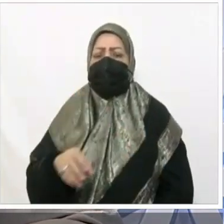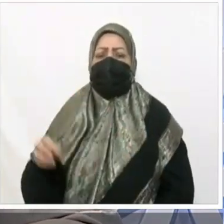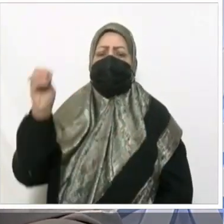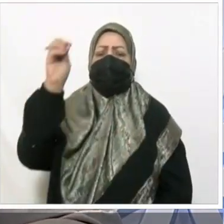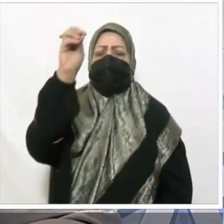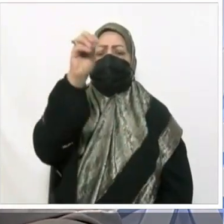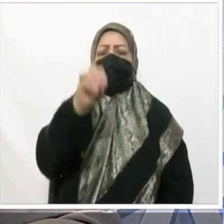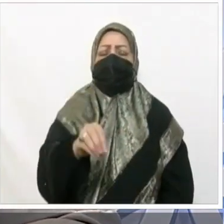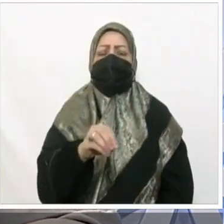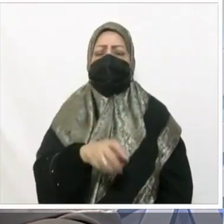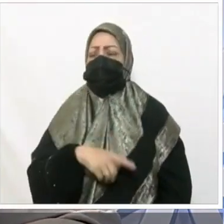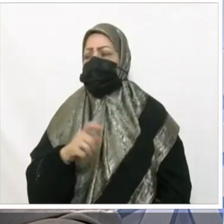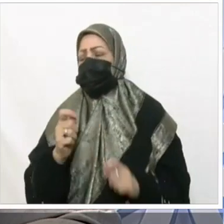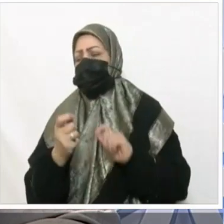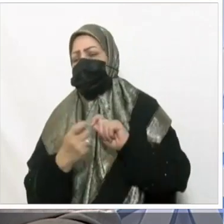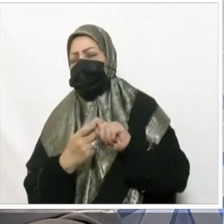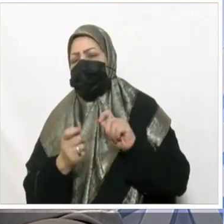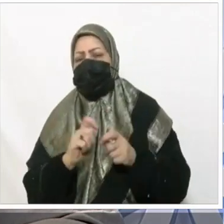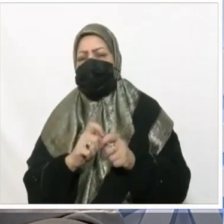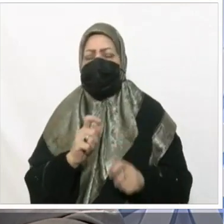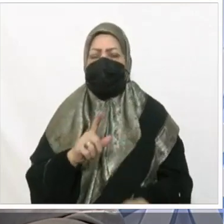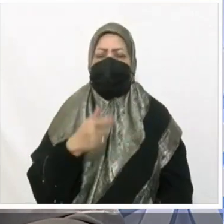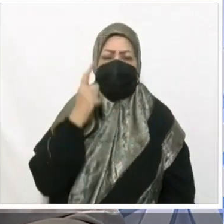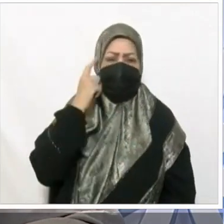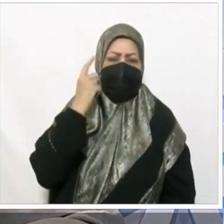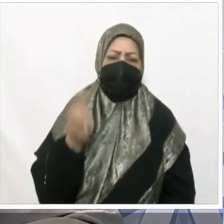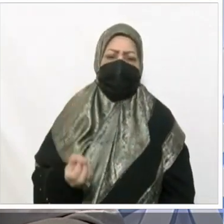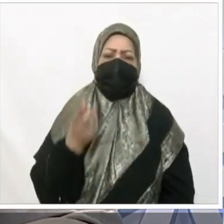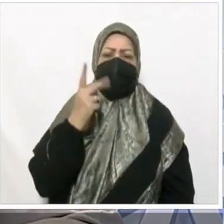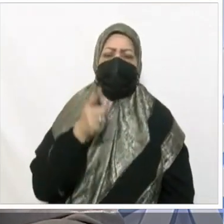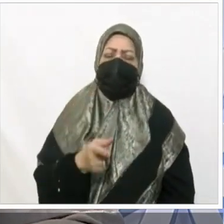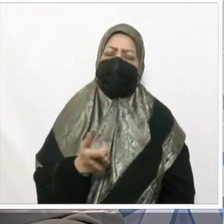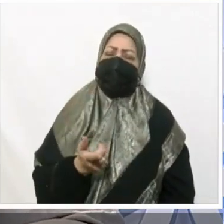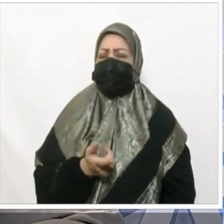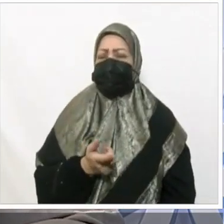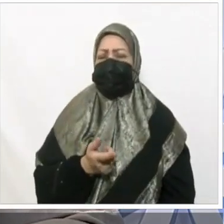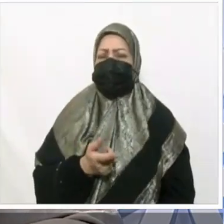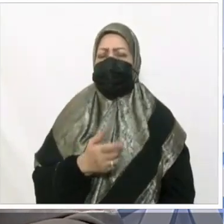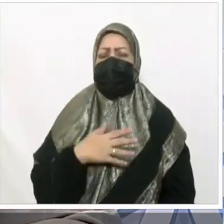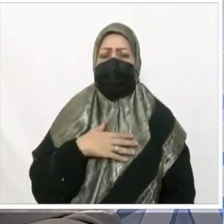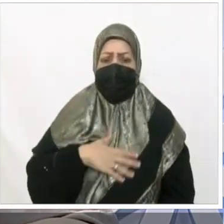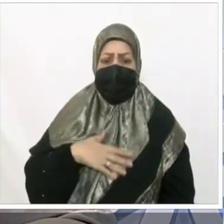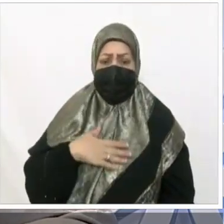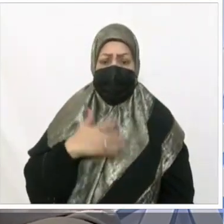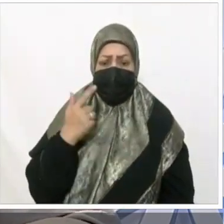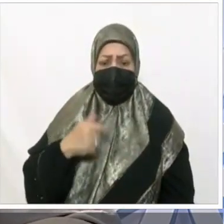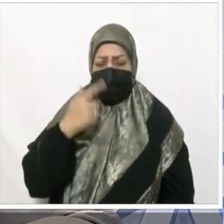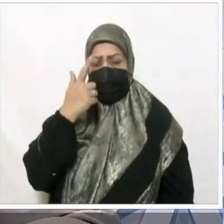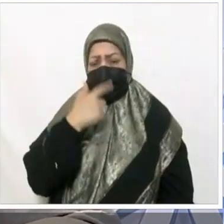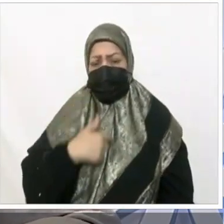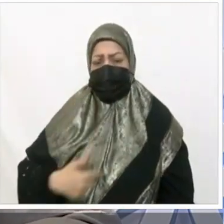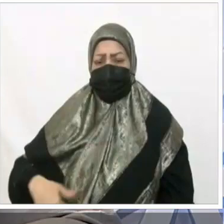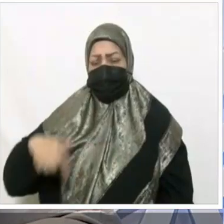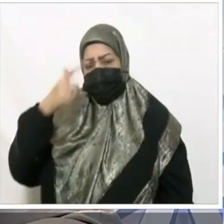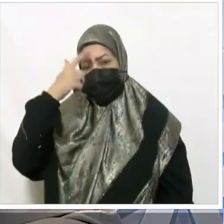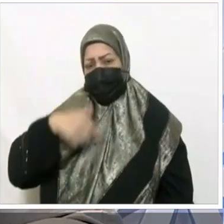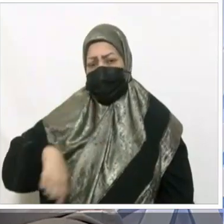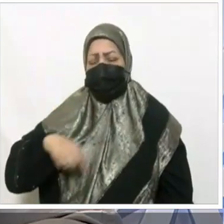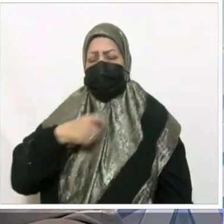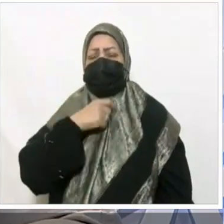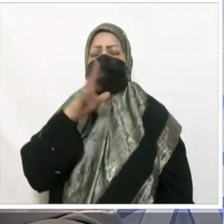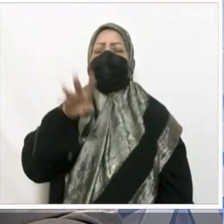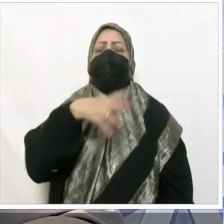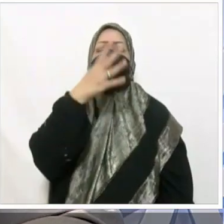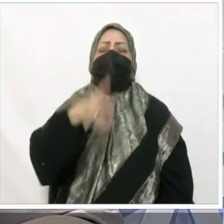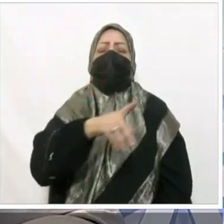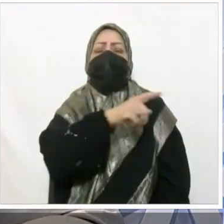وللإفتاء. هؤلاء أغلبهم ليسوا متخصصين في أصلهم، يسمع بعض الأشرطة ويقرأ بعض